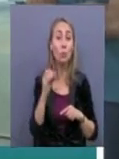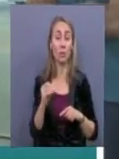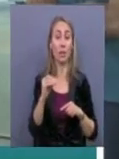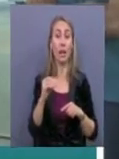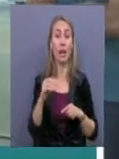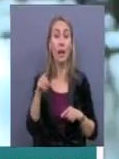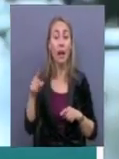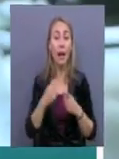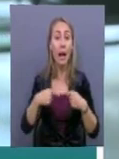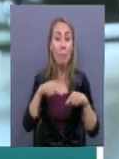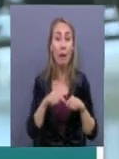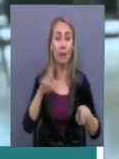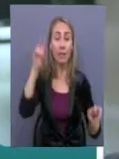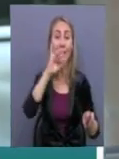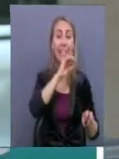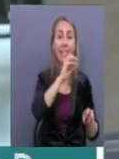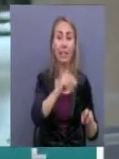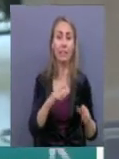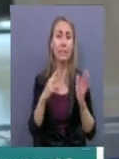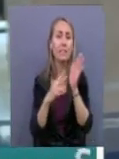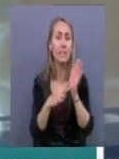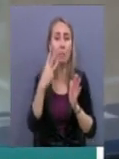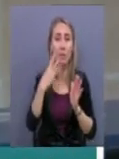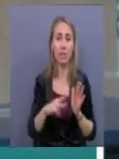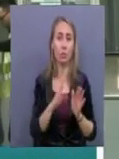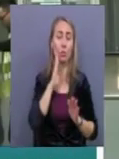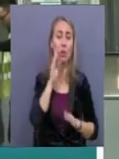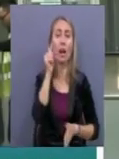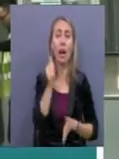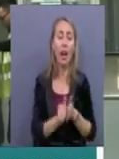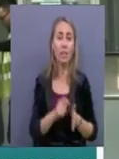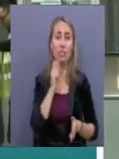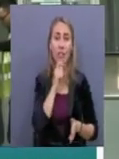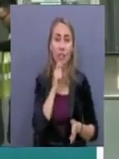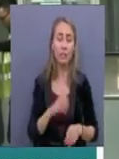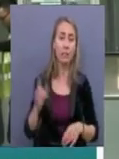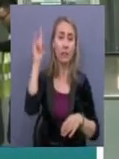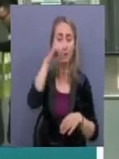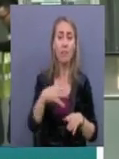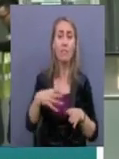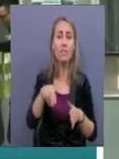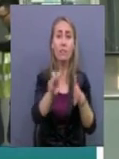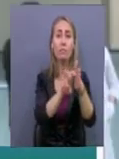таңғы сағат 7:30. 96 адамға арналған ұшақпен бүгінде орта есеппен 30-ға жуық жолаушы қатынауда. У